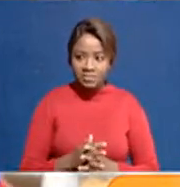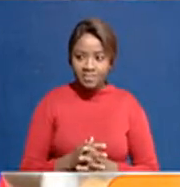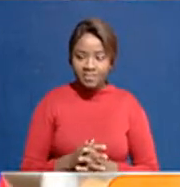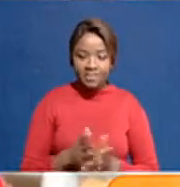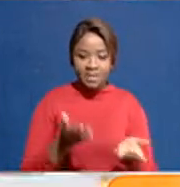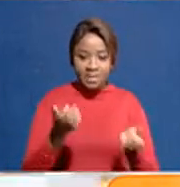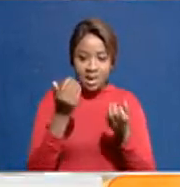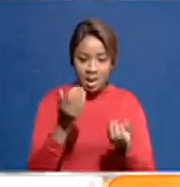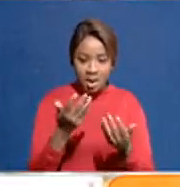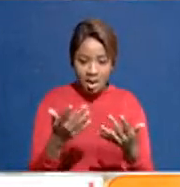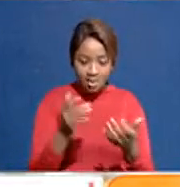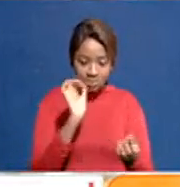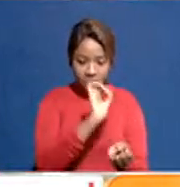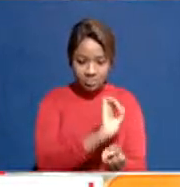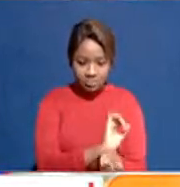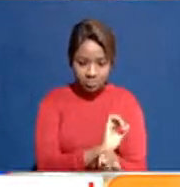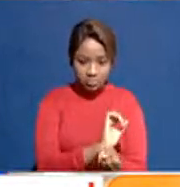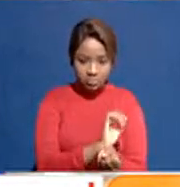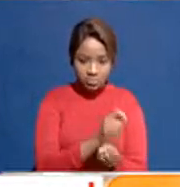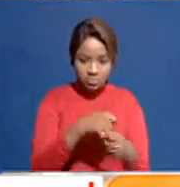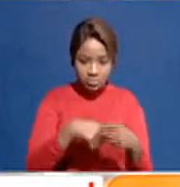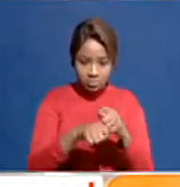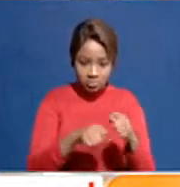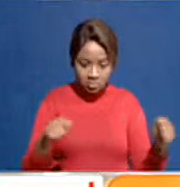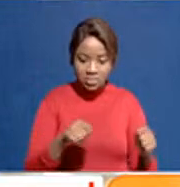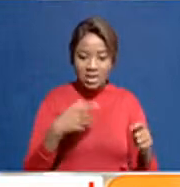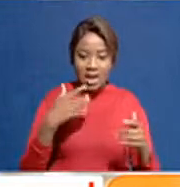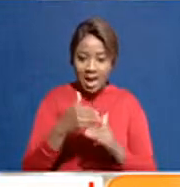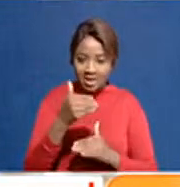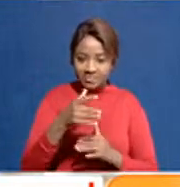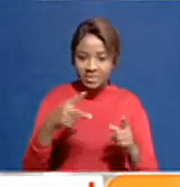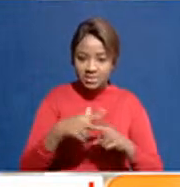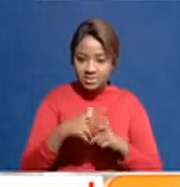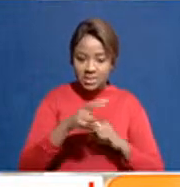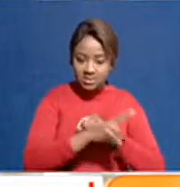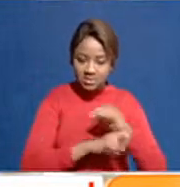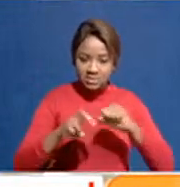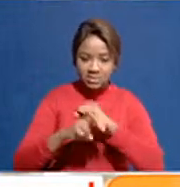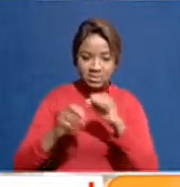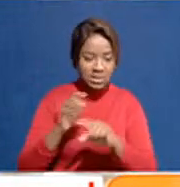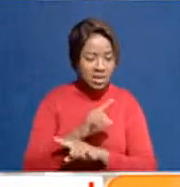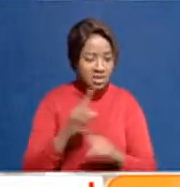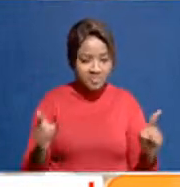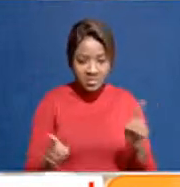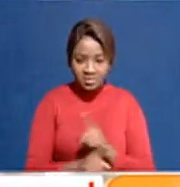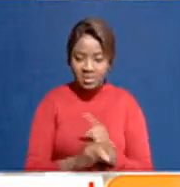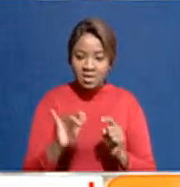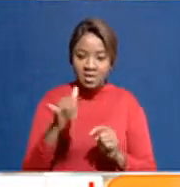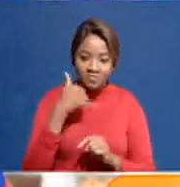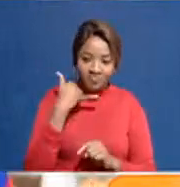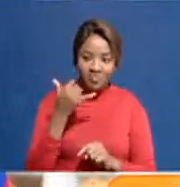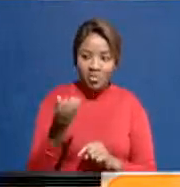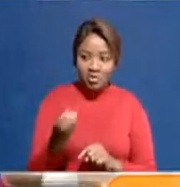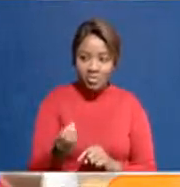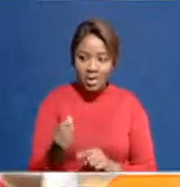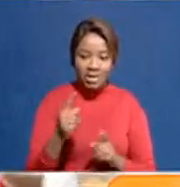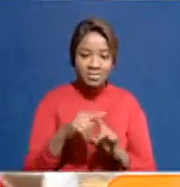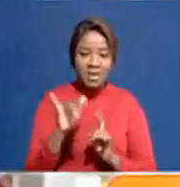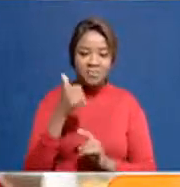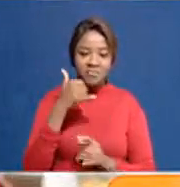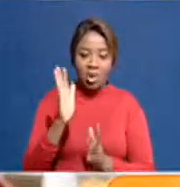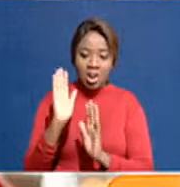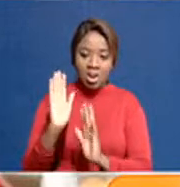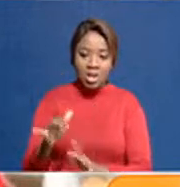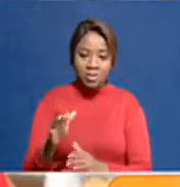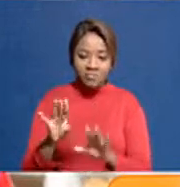nyuma na wakaanza kutupora. Wakatupora pesa wote tulikuwa nayo, wakatupora simu, lakini simu wakaziacha hapo kwa